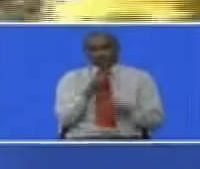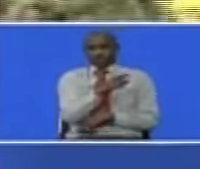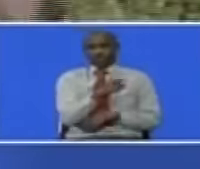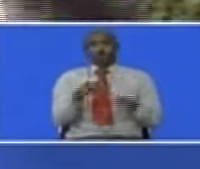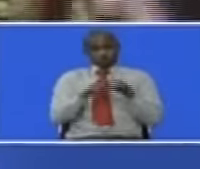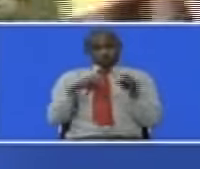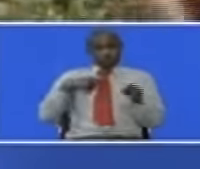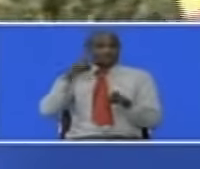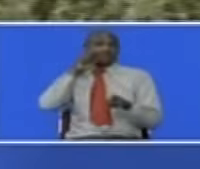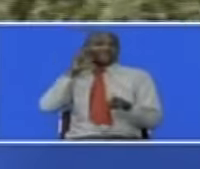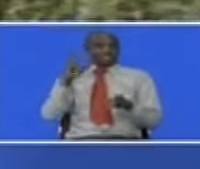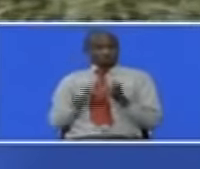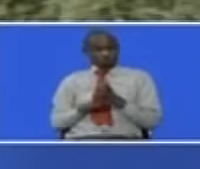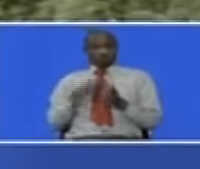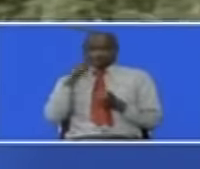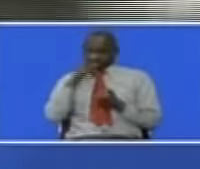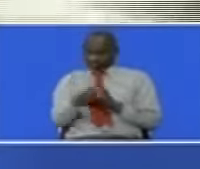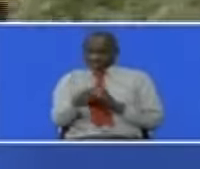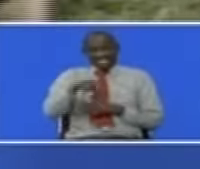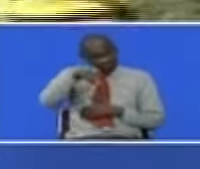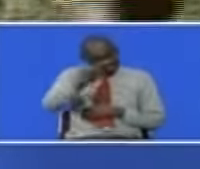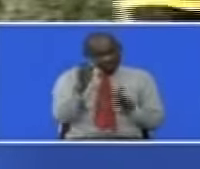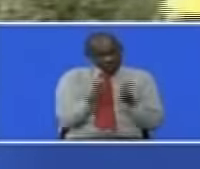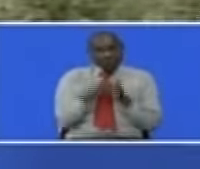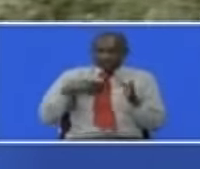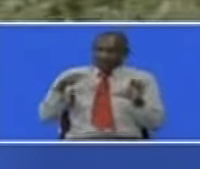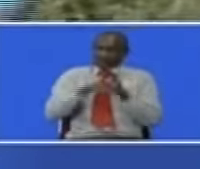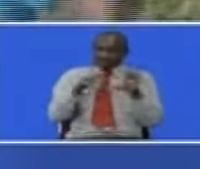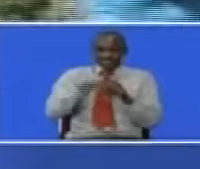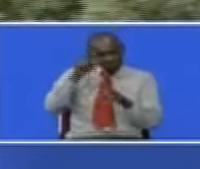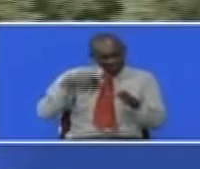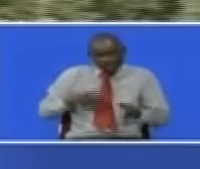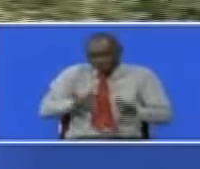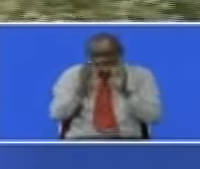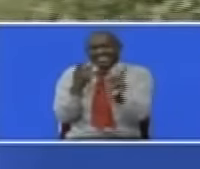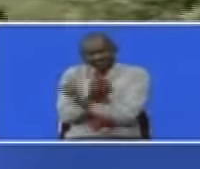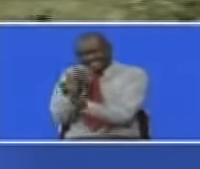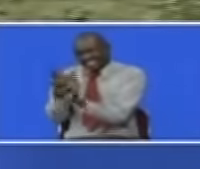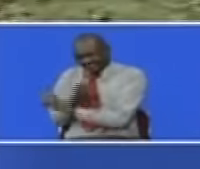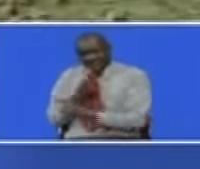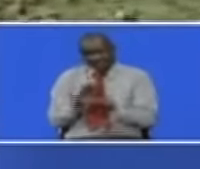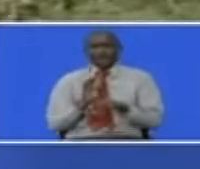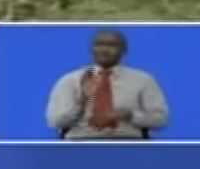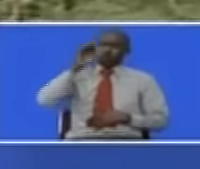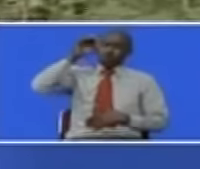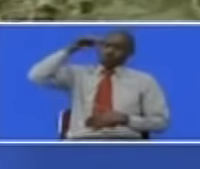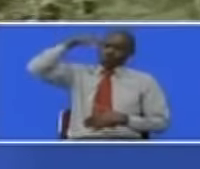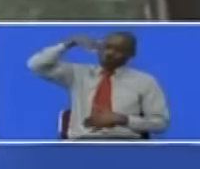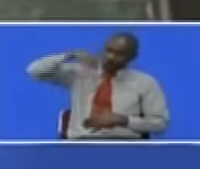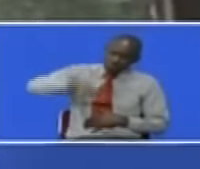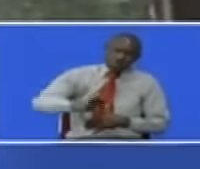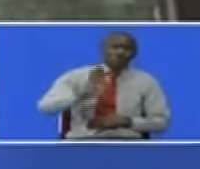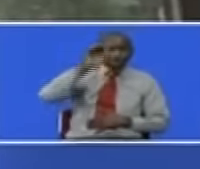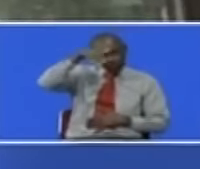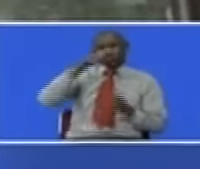City. Sababu kuu ikiwa ni pembe 11 ambazo washiriki wanahitajika kupitia kabla ya kukabiliana na milima ya Chebarbar,